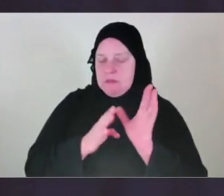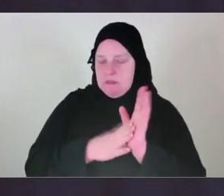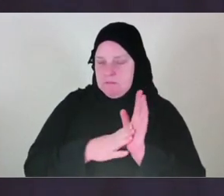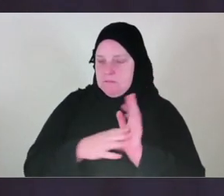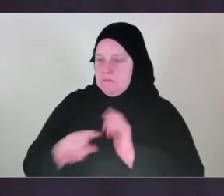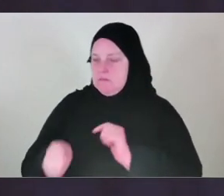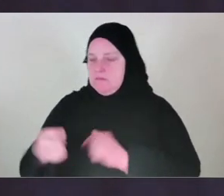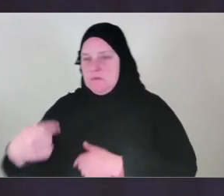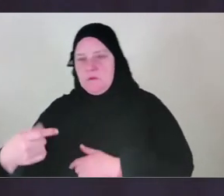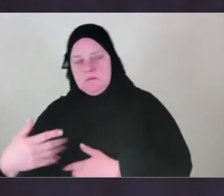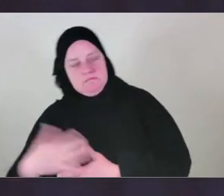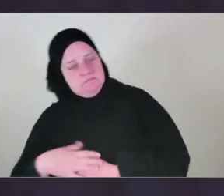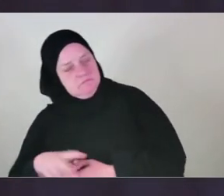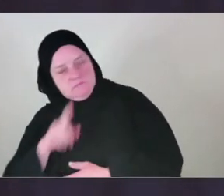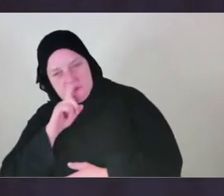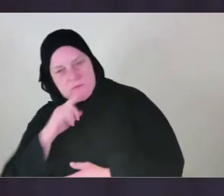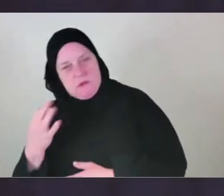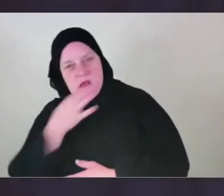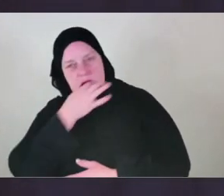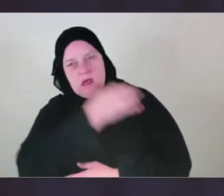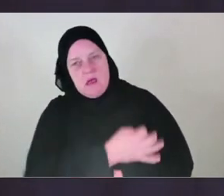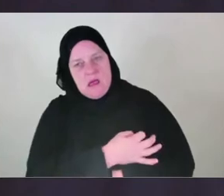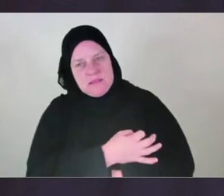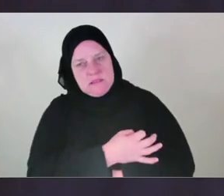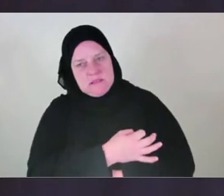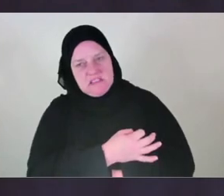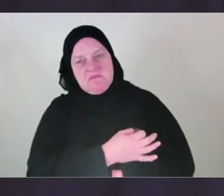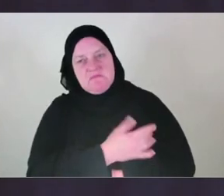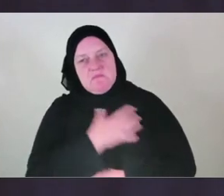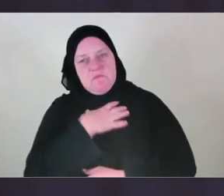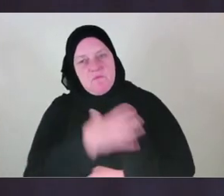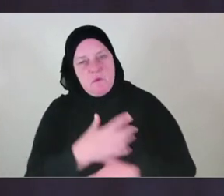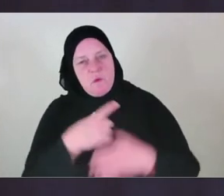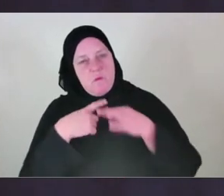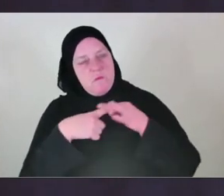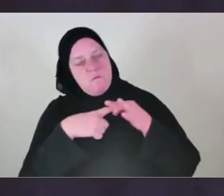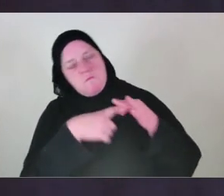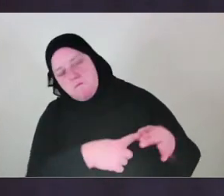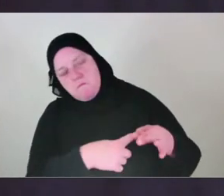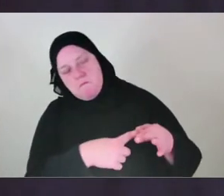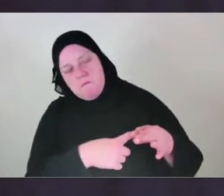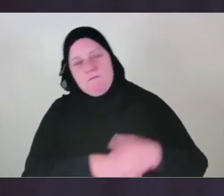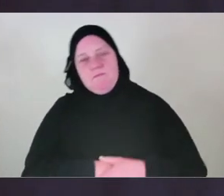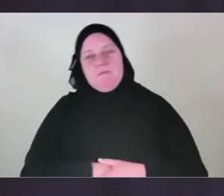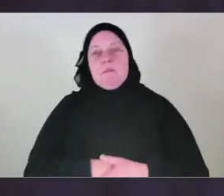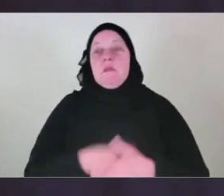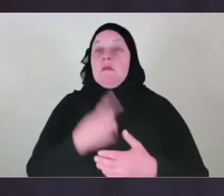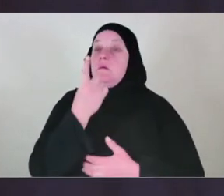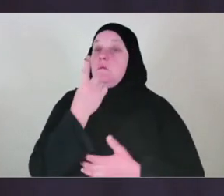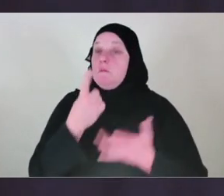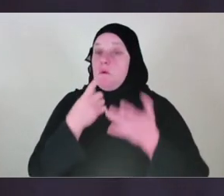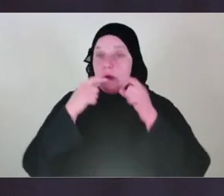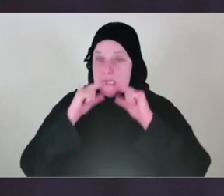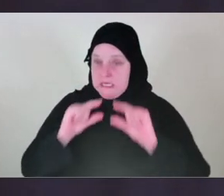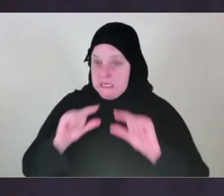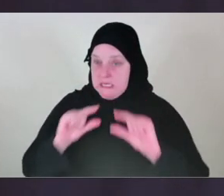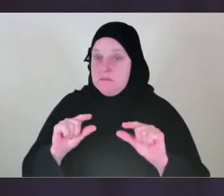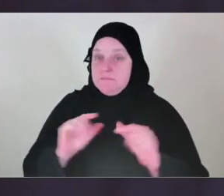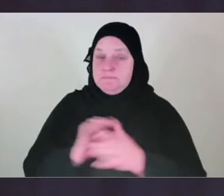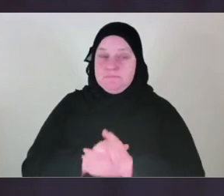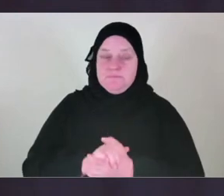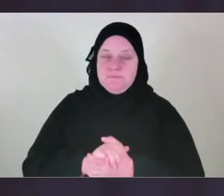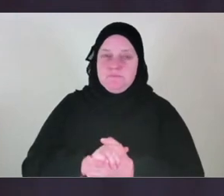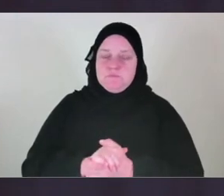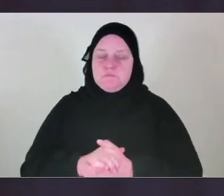وَعُمَرٍ فِي الْأَرْضِ كَمَثَلِ جِبْرَائِيلِ وَمِكَائِيلِ فِي السَّمَاءِ. This is another hadith that they have. He says, what